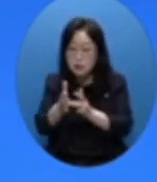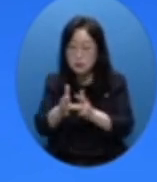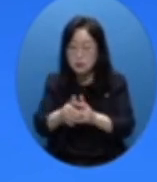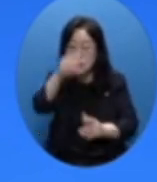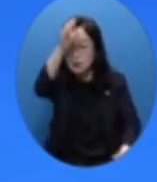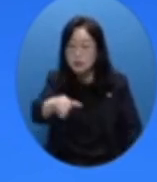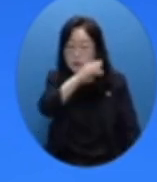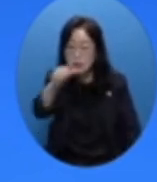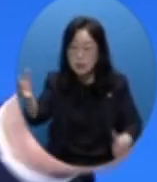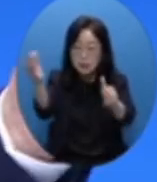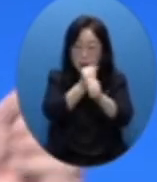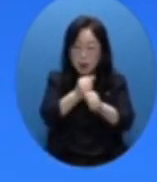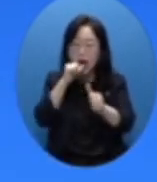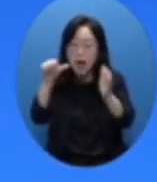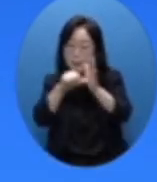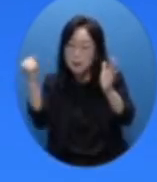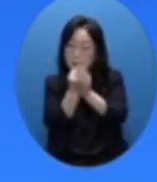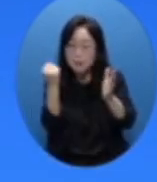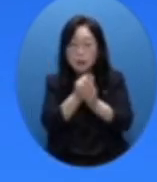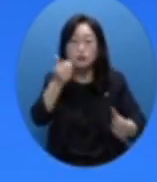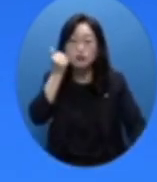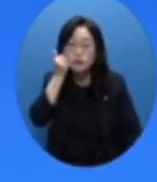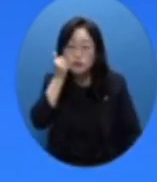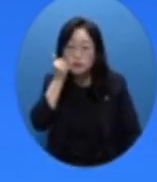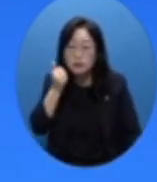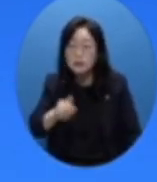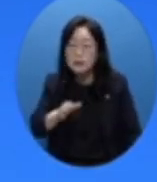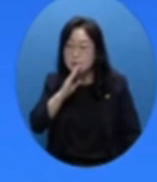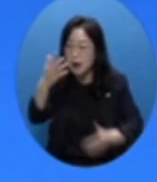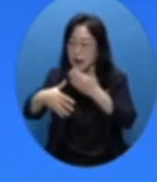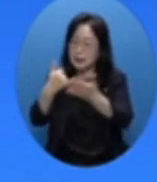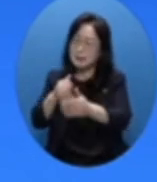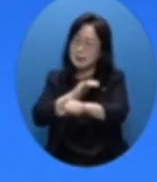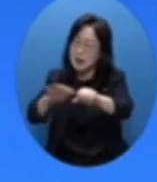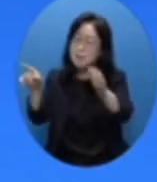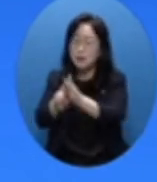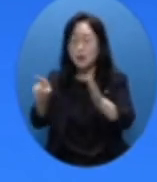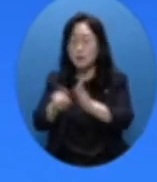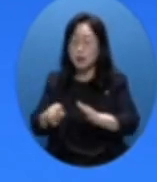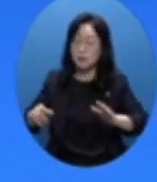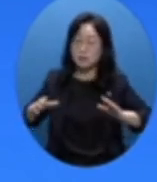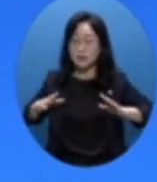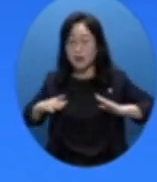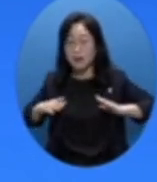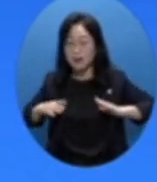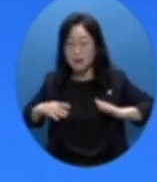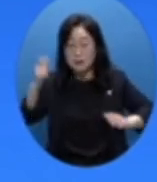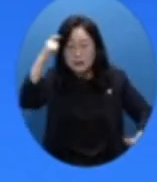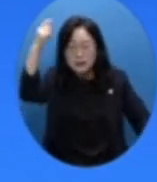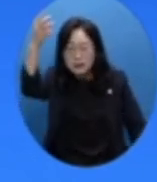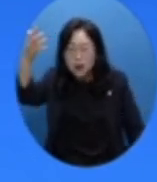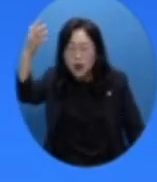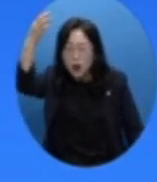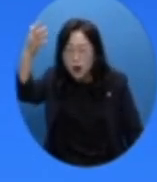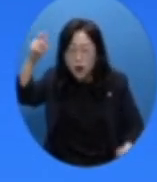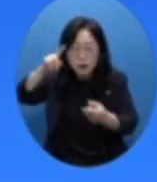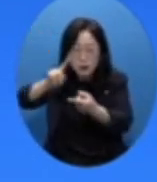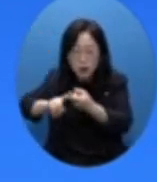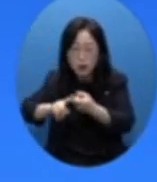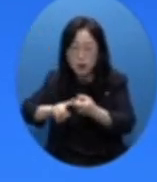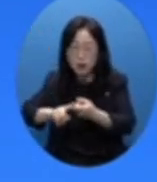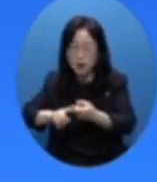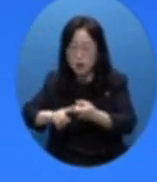못박은 사람은 다른 사람이 아니라 당시 하나님의 가장 잘 믿는다고 작 차는 영적 종교적